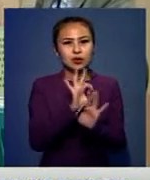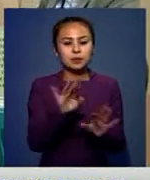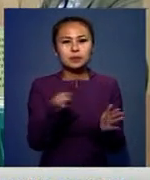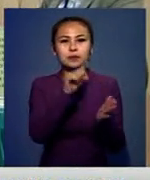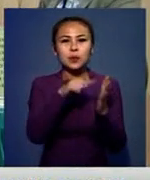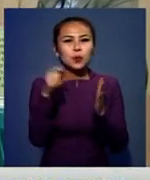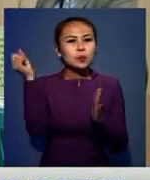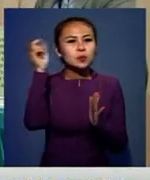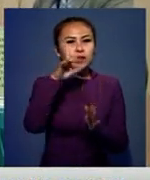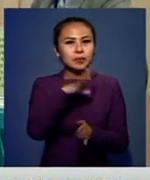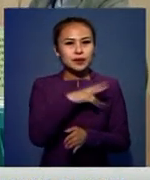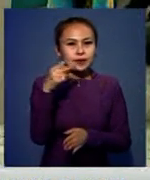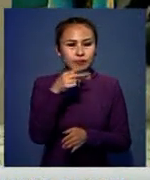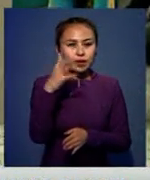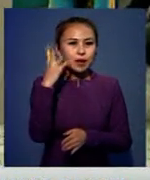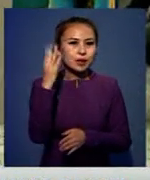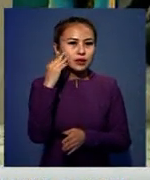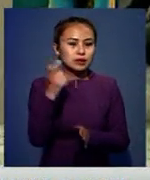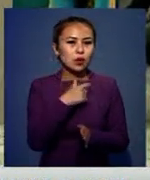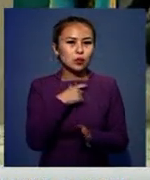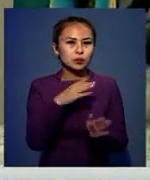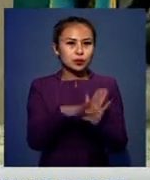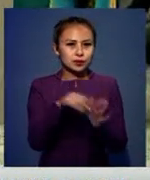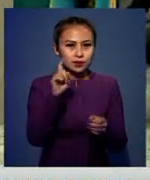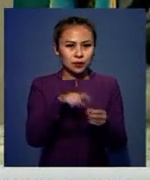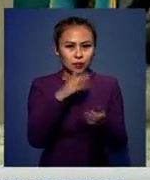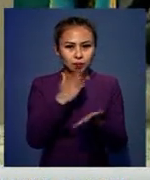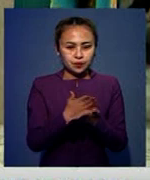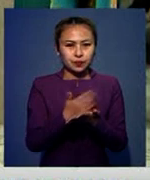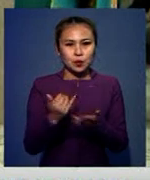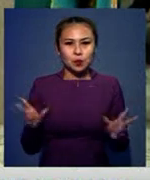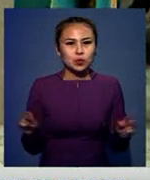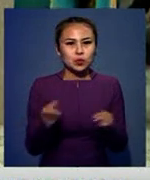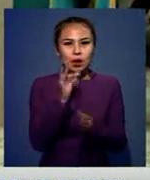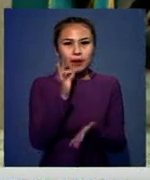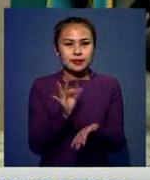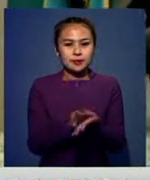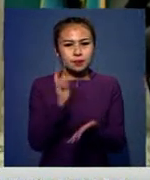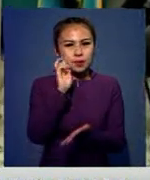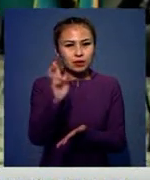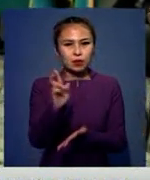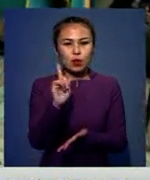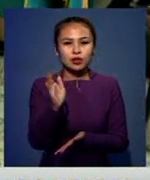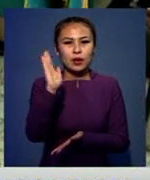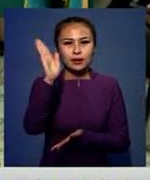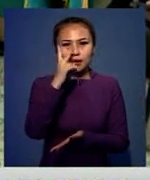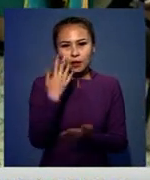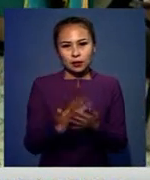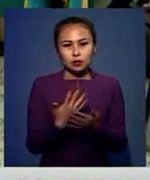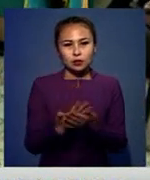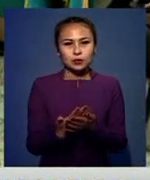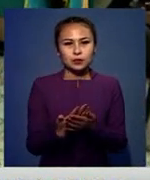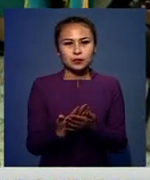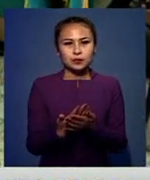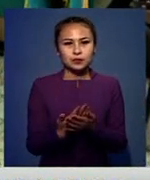белсенділігі туралы сұрап білді. Бұл учаскеде 2000 алматылық дауыс беруші тіркелген. Бұл өте жауапты сәт. Мемлекеттің болашағын айқындайтын